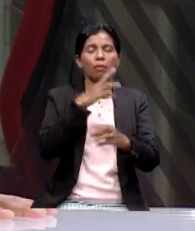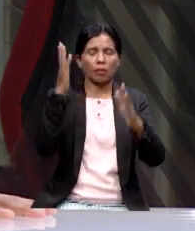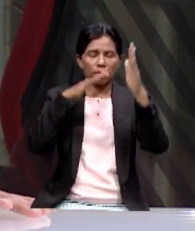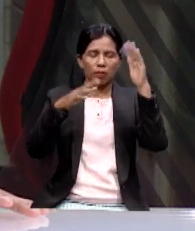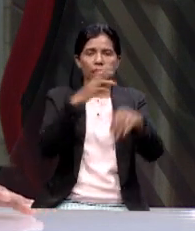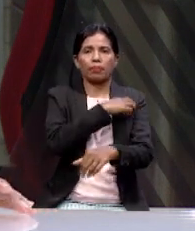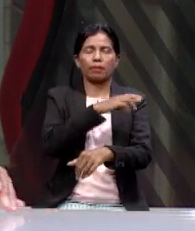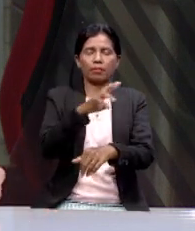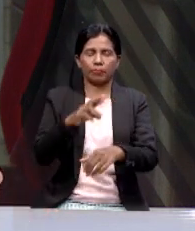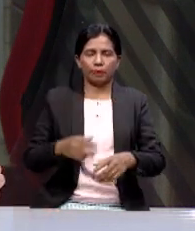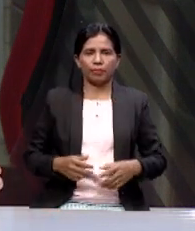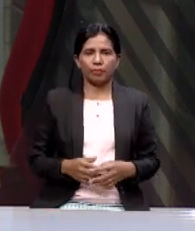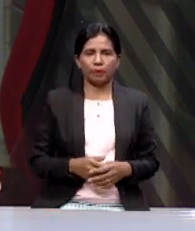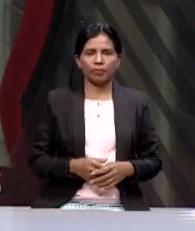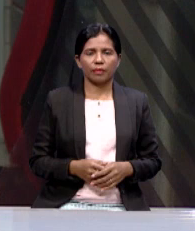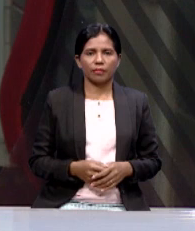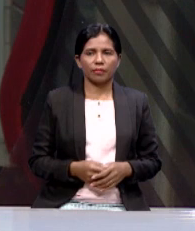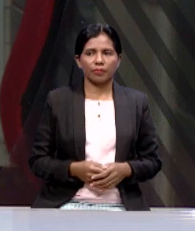naționale.